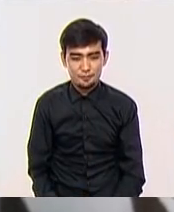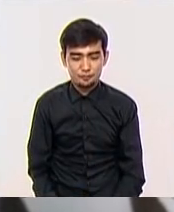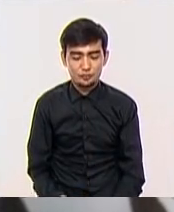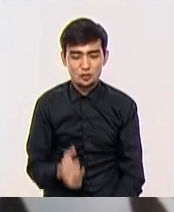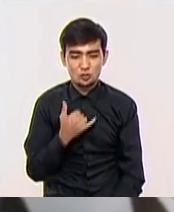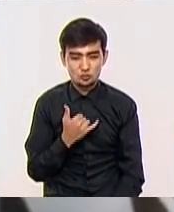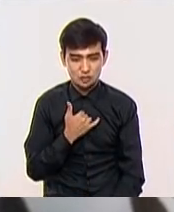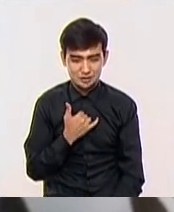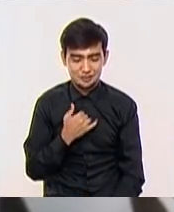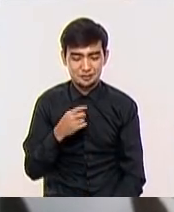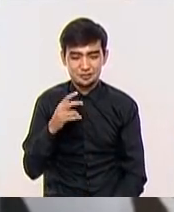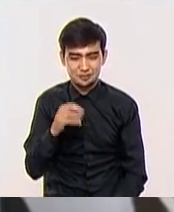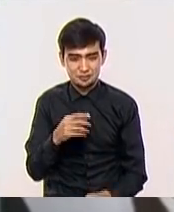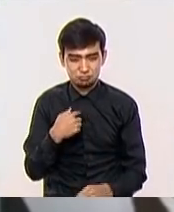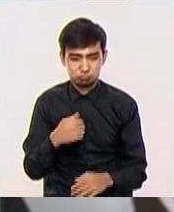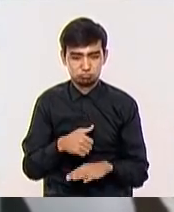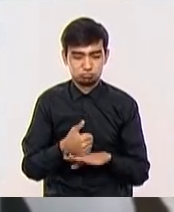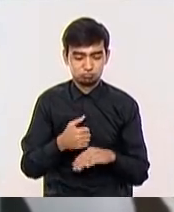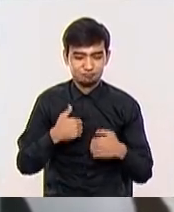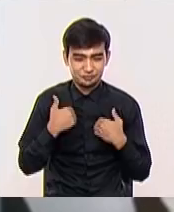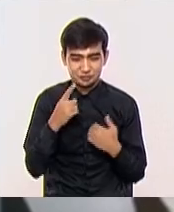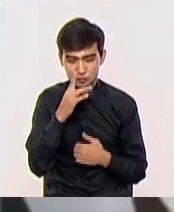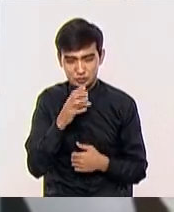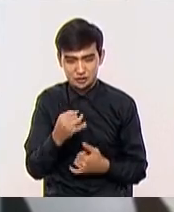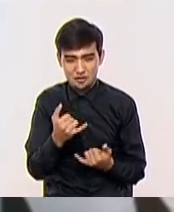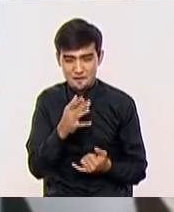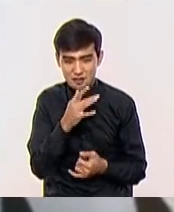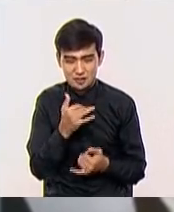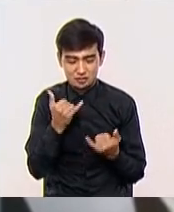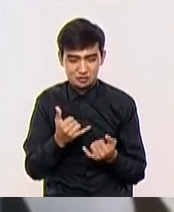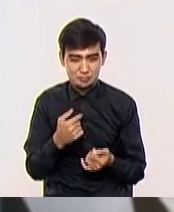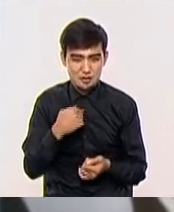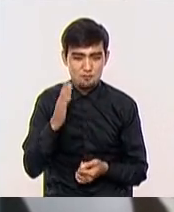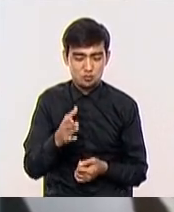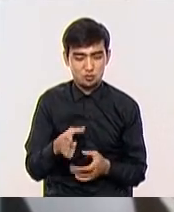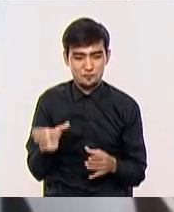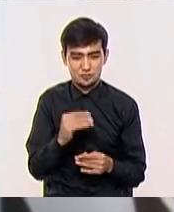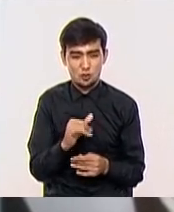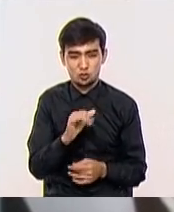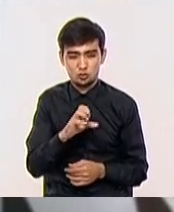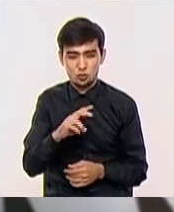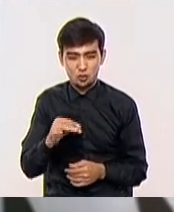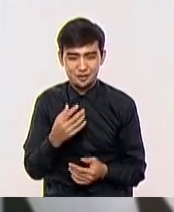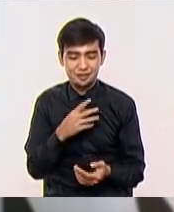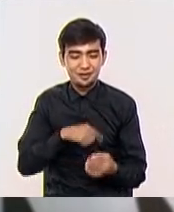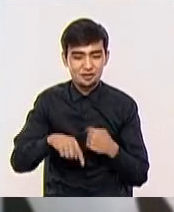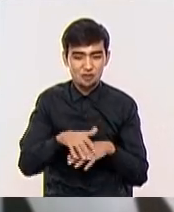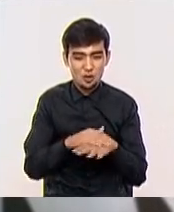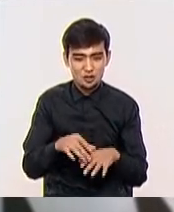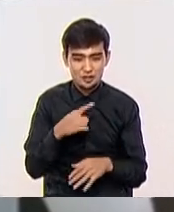У нас не должно быть высокомерия. Сейчас время для испытания. Мы будем оказывать услуги нашему народу. Мы